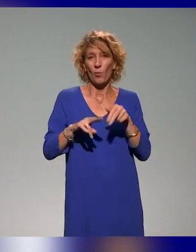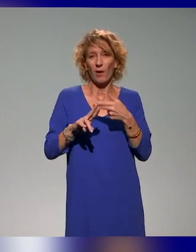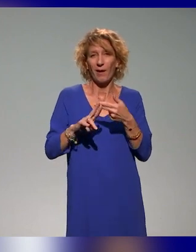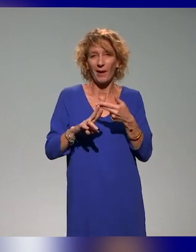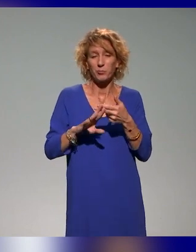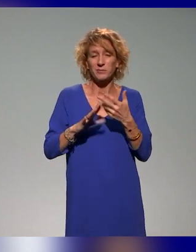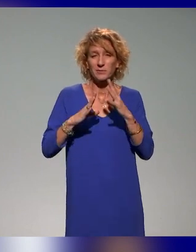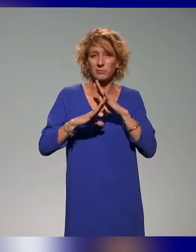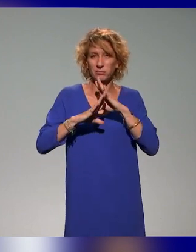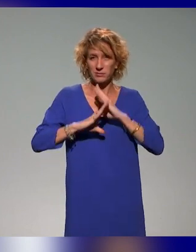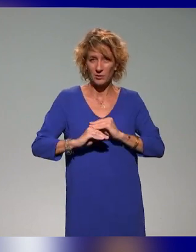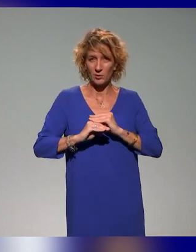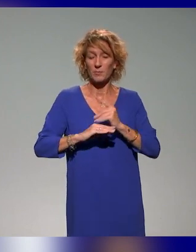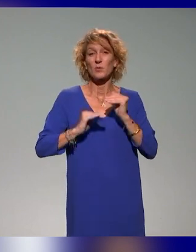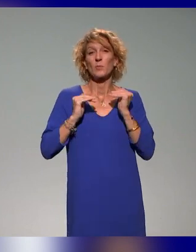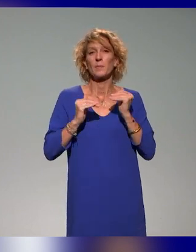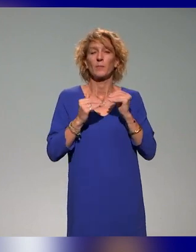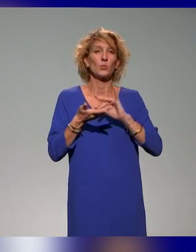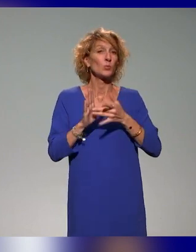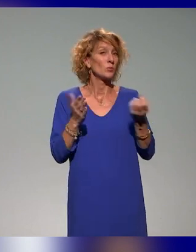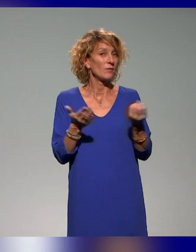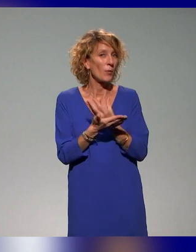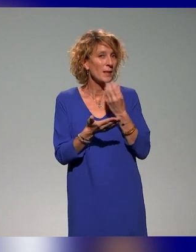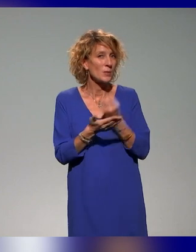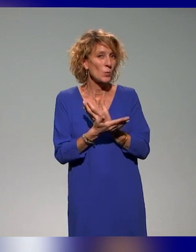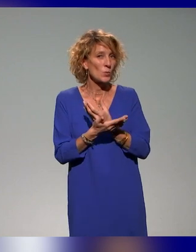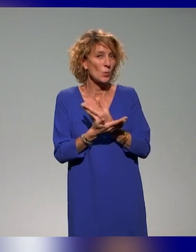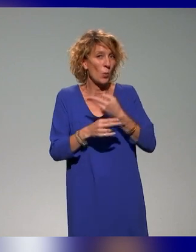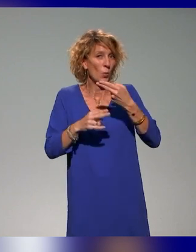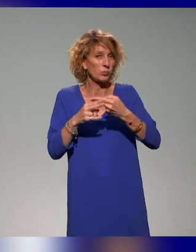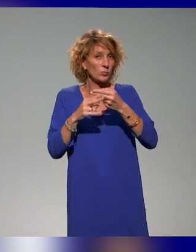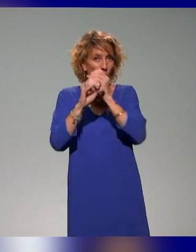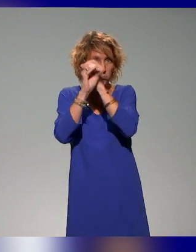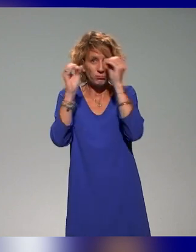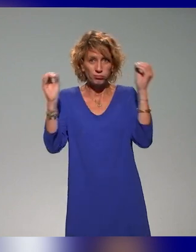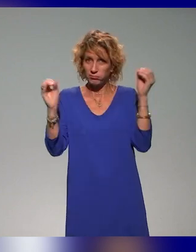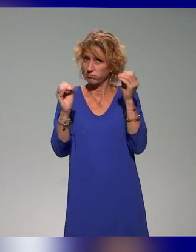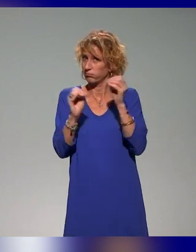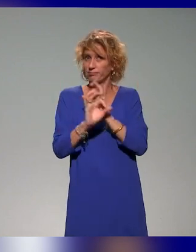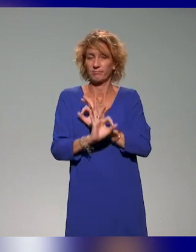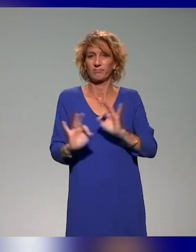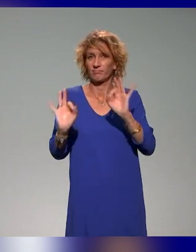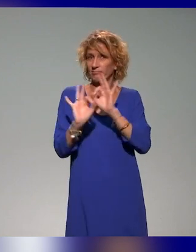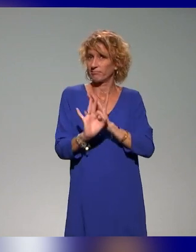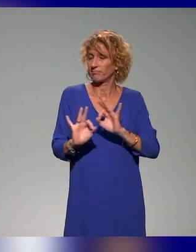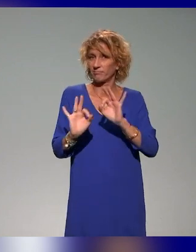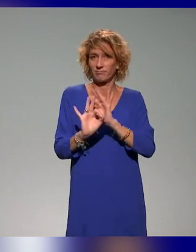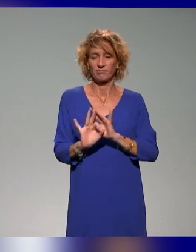sont anonymisées, hein. Il y a a priori pas d'éléments identifiants,